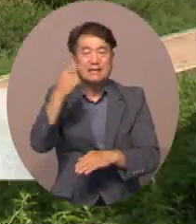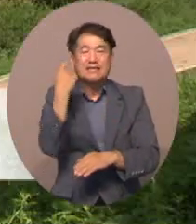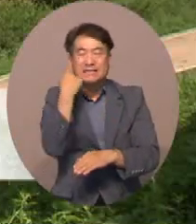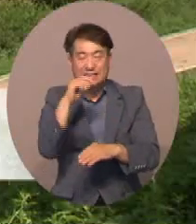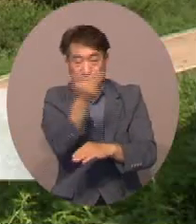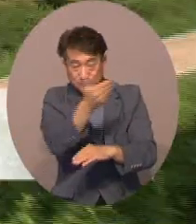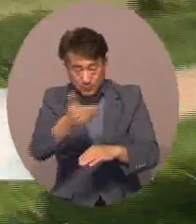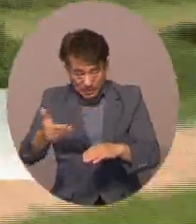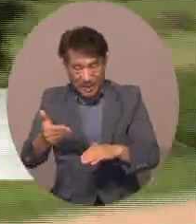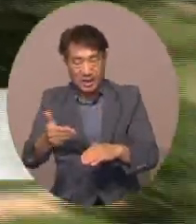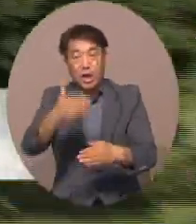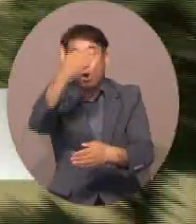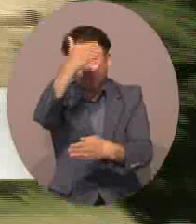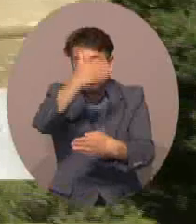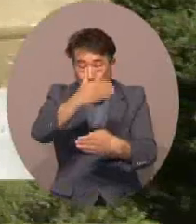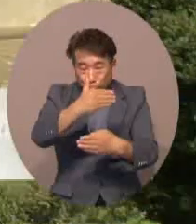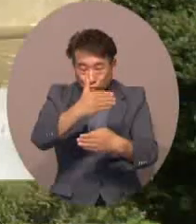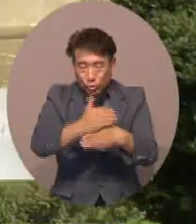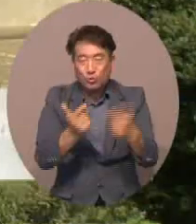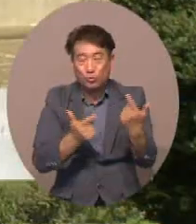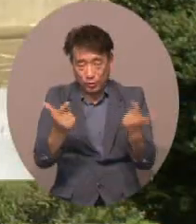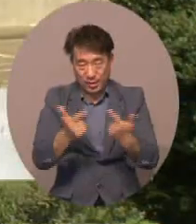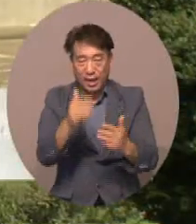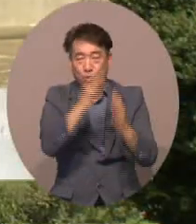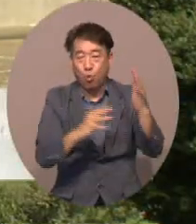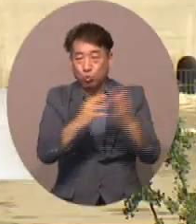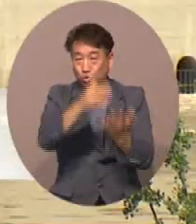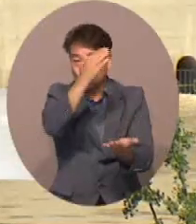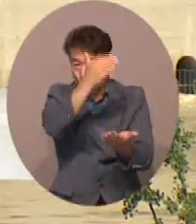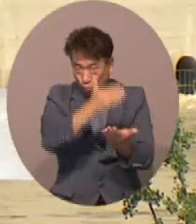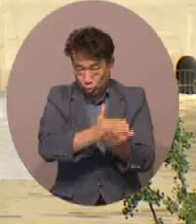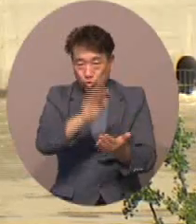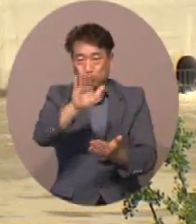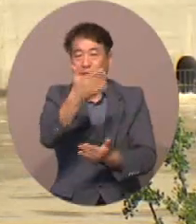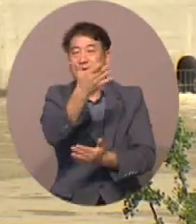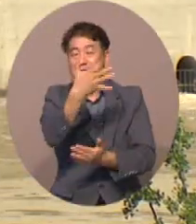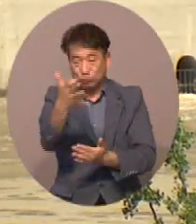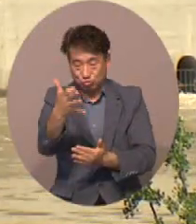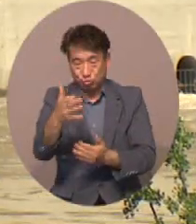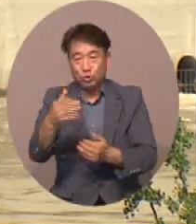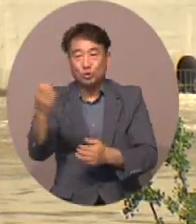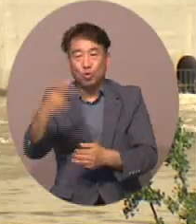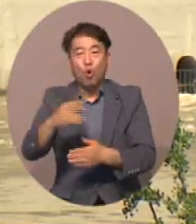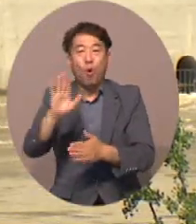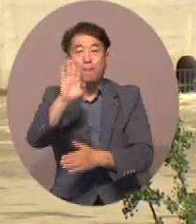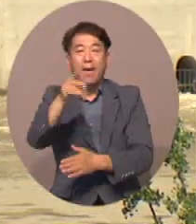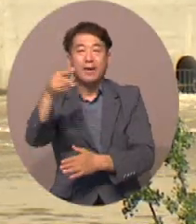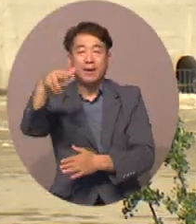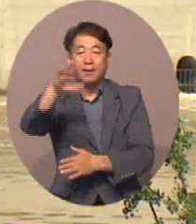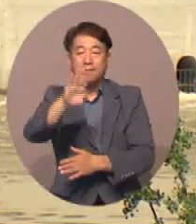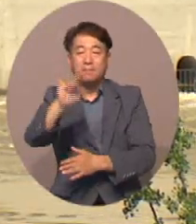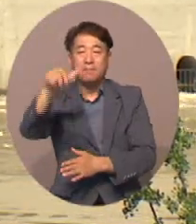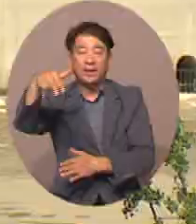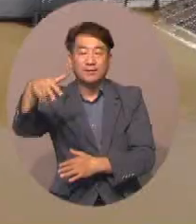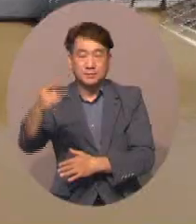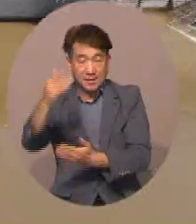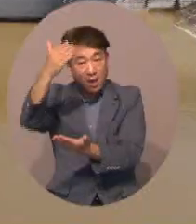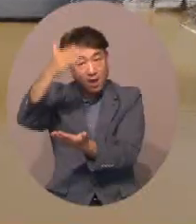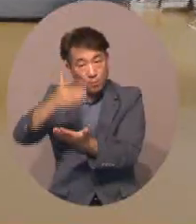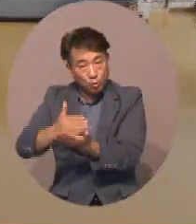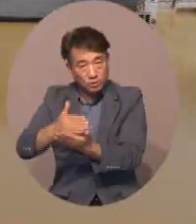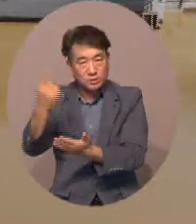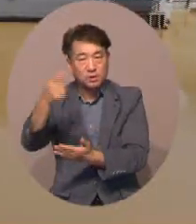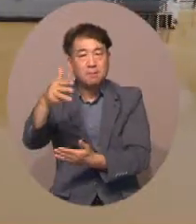수문도 조절해 공주보는 초당 919 t 제보는 1톤 안 로 방류량을 10%